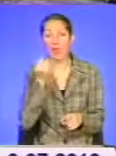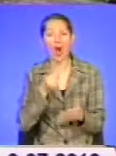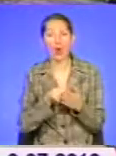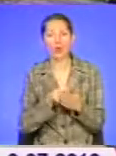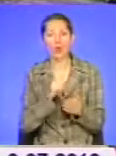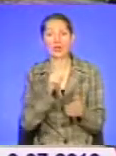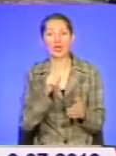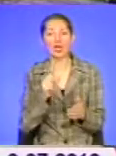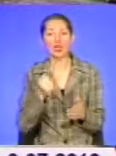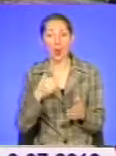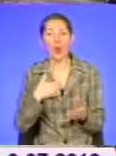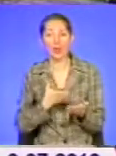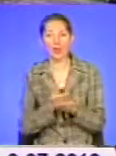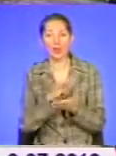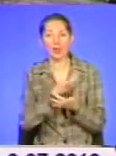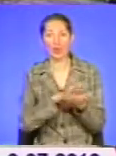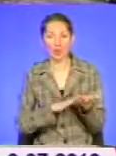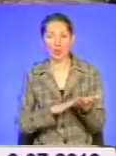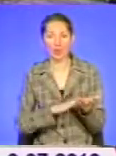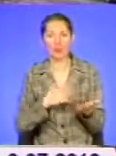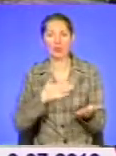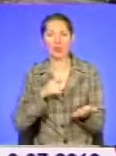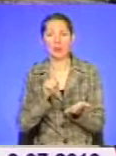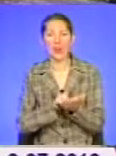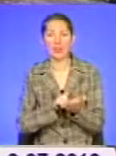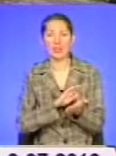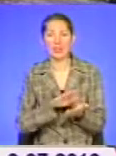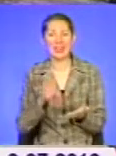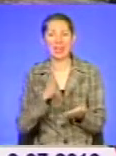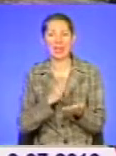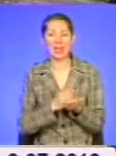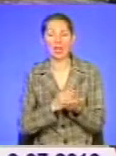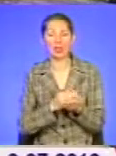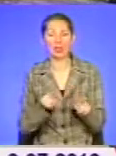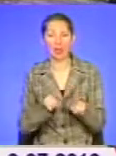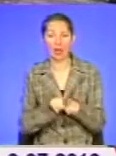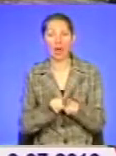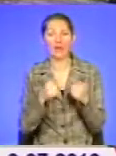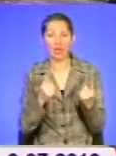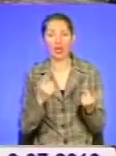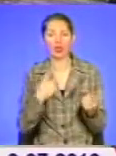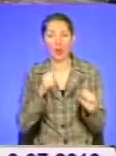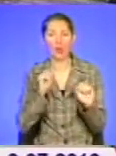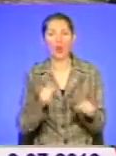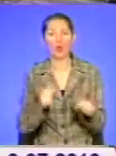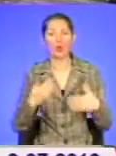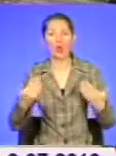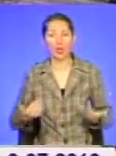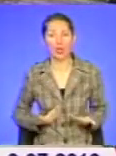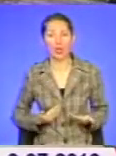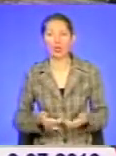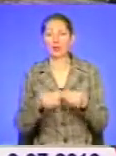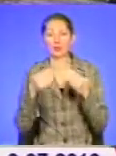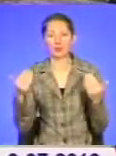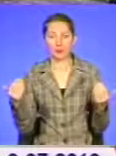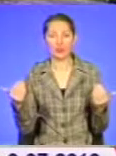ми платимо? Вибачте, у нас пенсія не є. Така, що ми можемо жити на широку ногу. Квартирні